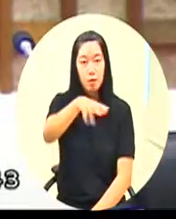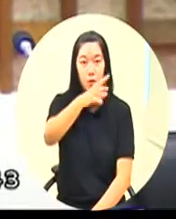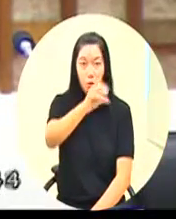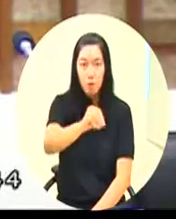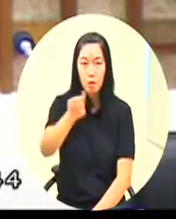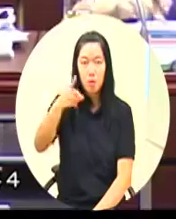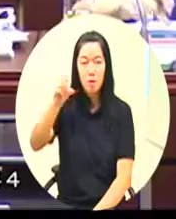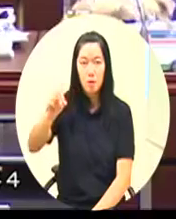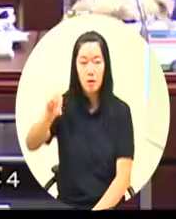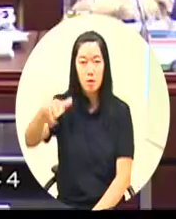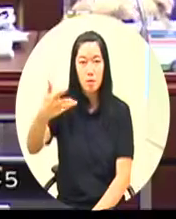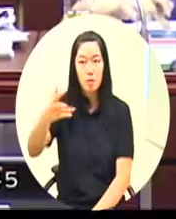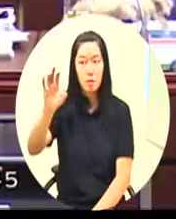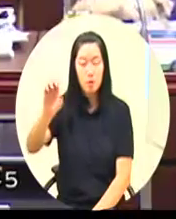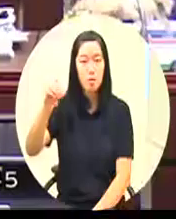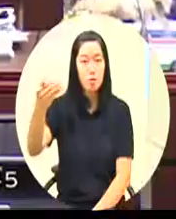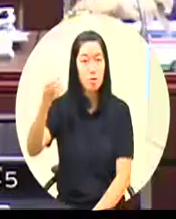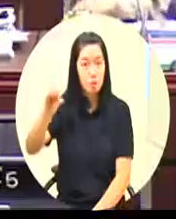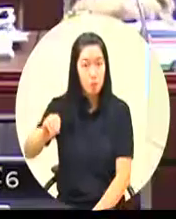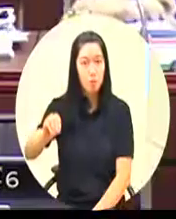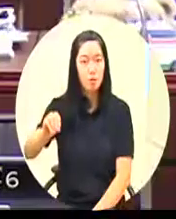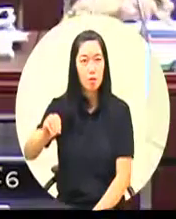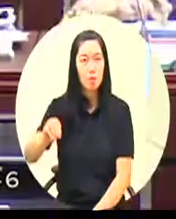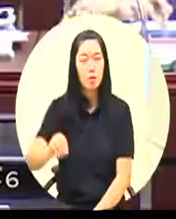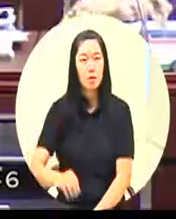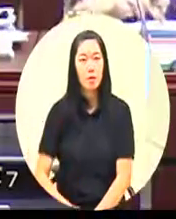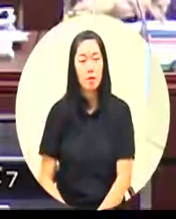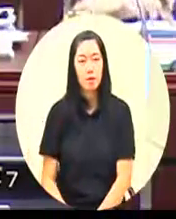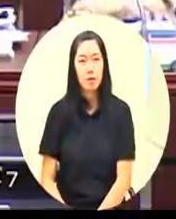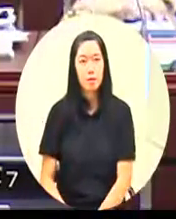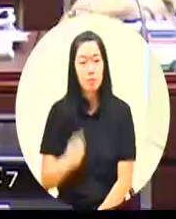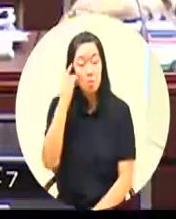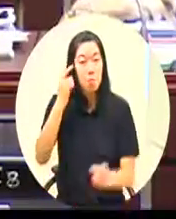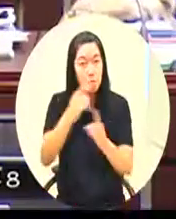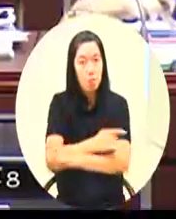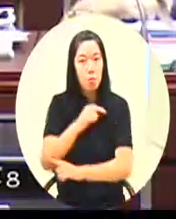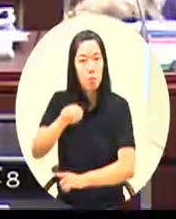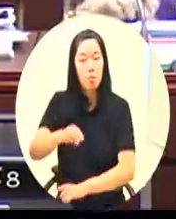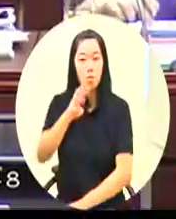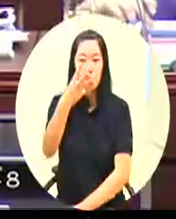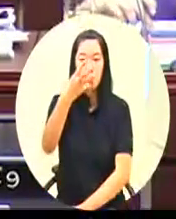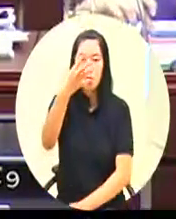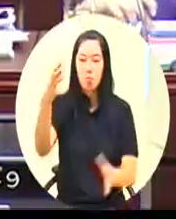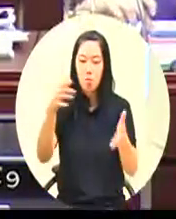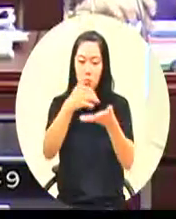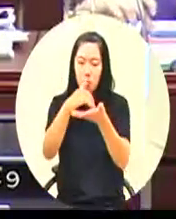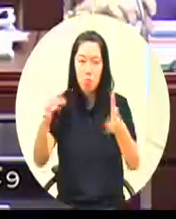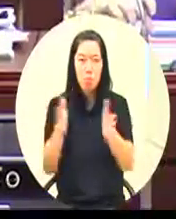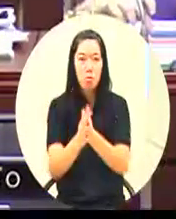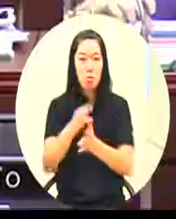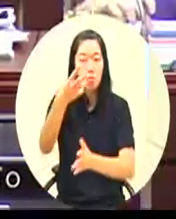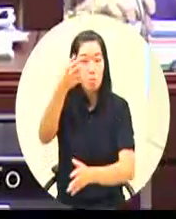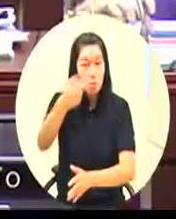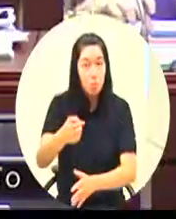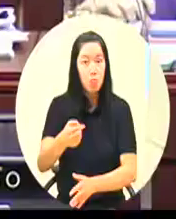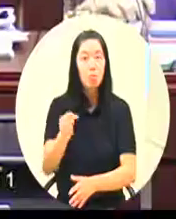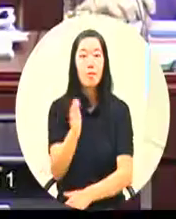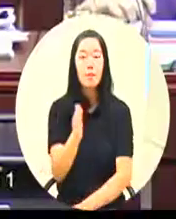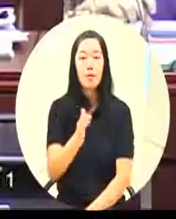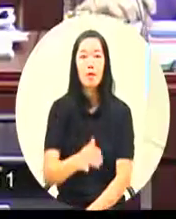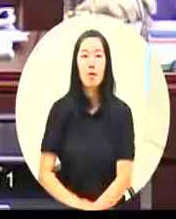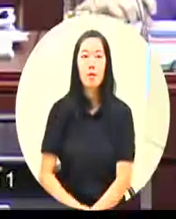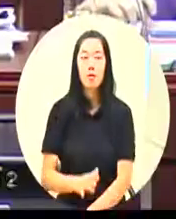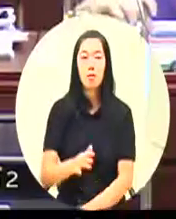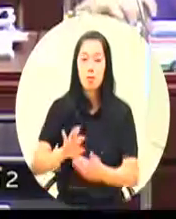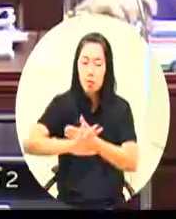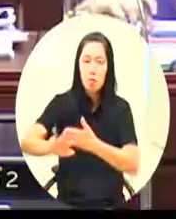1.7亿加1.08亿94万，这个是我们也1.08亿94万， 等于说在 3亿提出了， 在3亿左右啊， 对， 对吧？ 其他等于我们市政